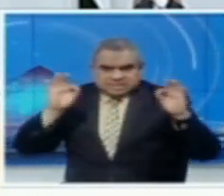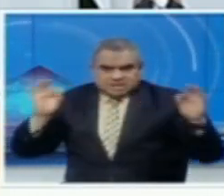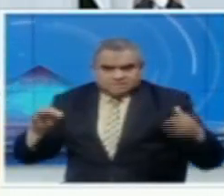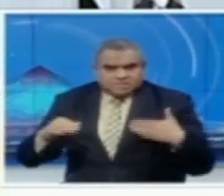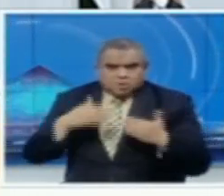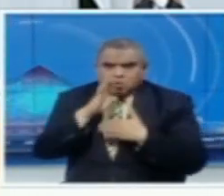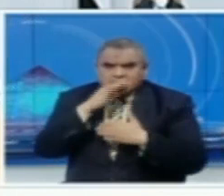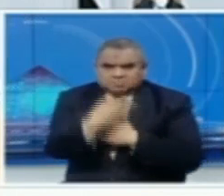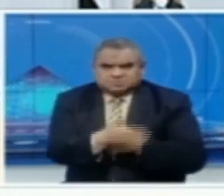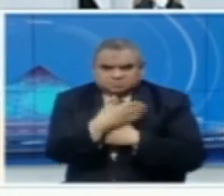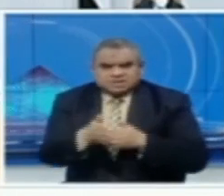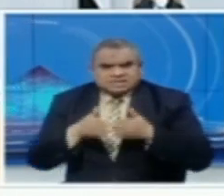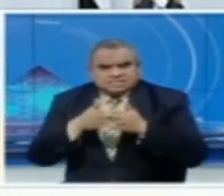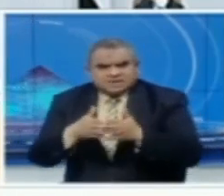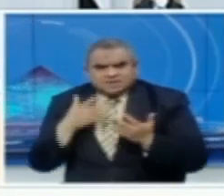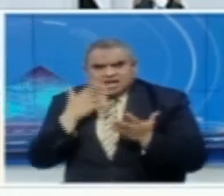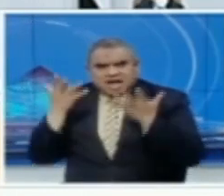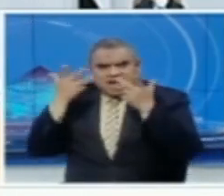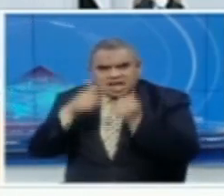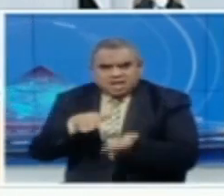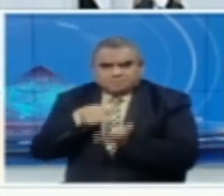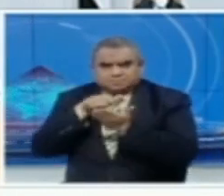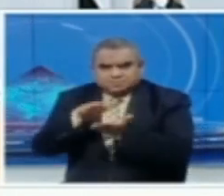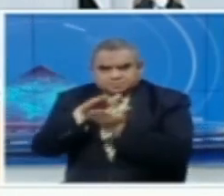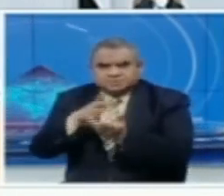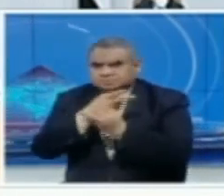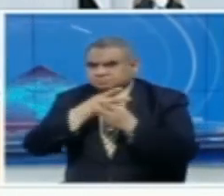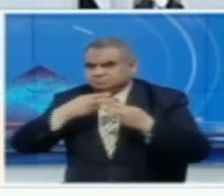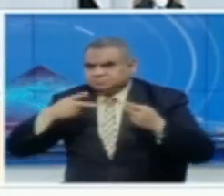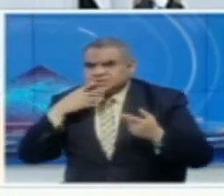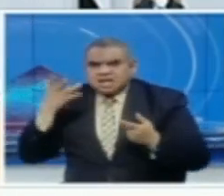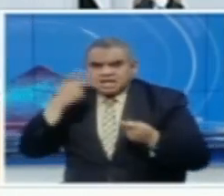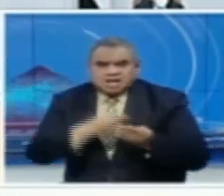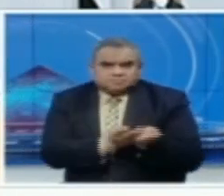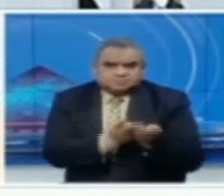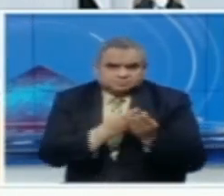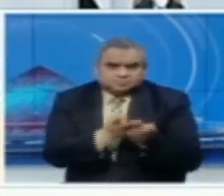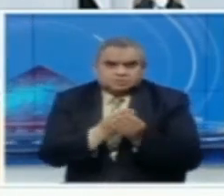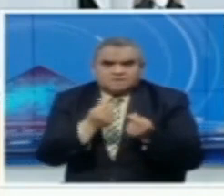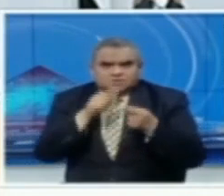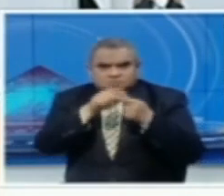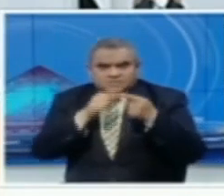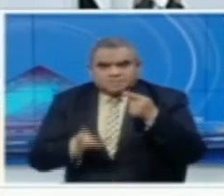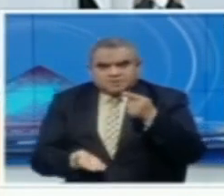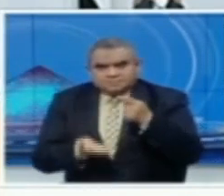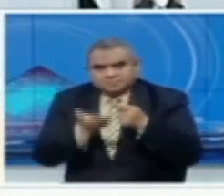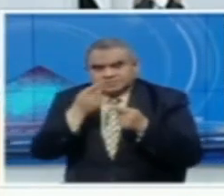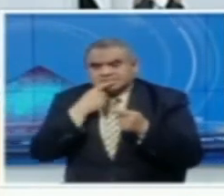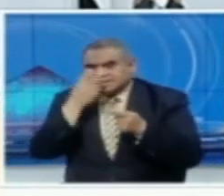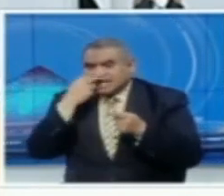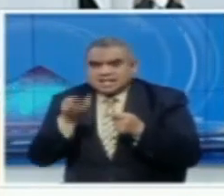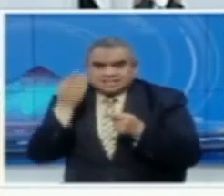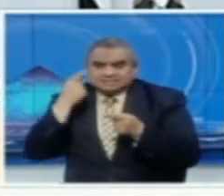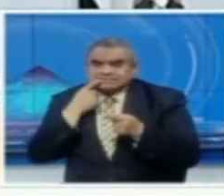السفن المارة وحجم الحمولات والحاويات والتي حققت معدلات زيادة مقارنة بنفس الفترة عن